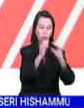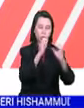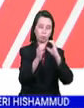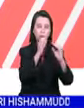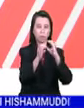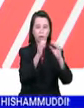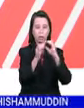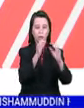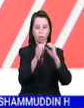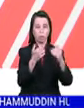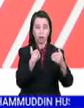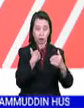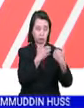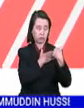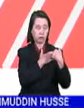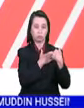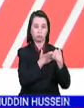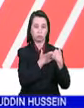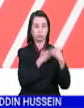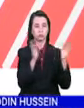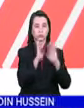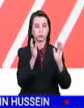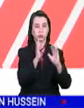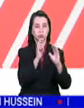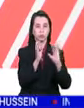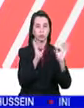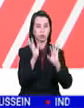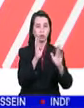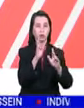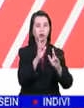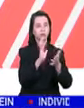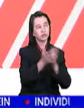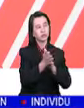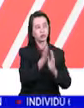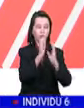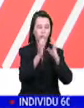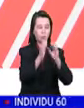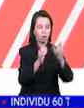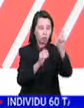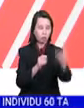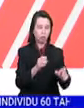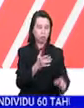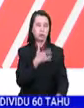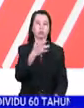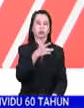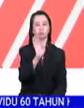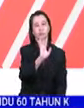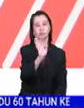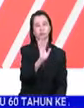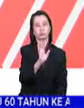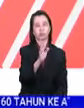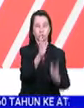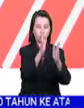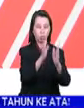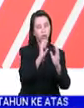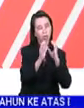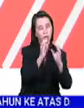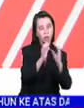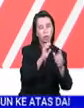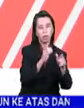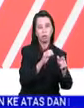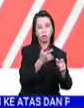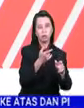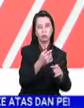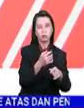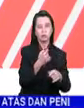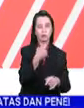menyebabkan ada tanggungjawab di situ. Maksudnya bukan sampai menyebabkan orang terluka ke orang terefek